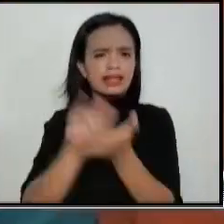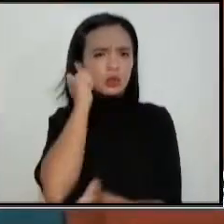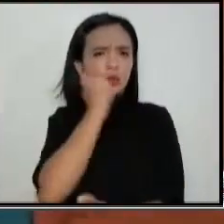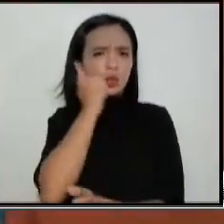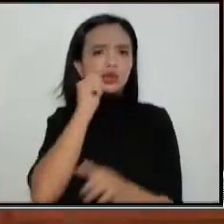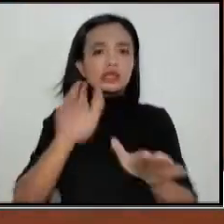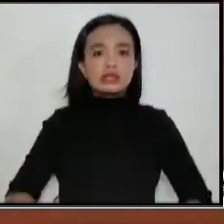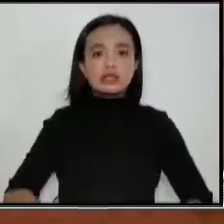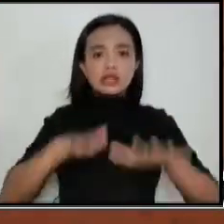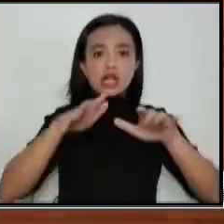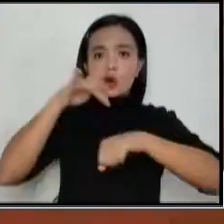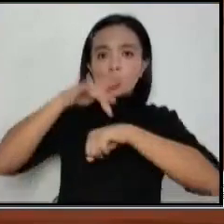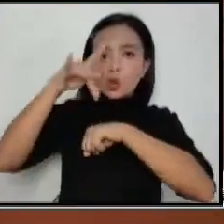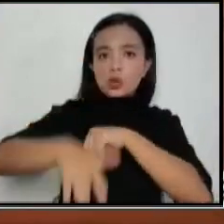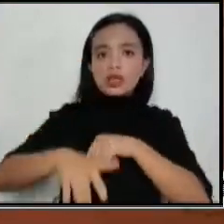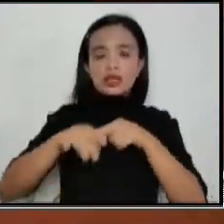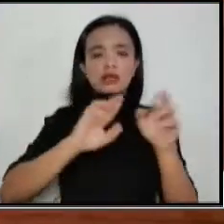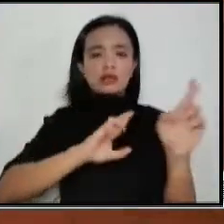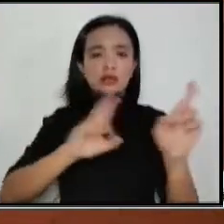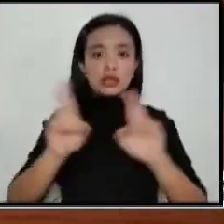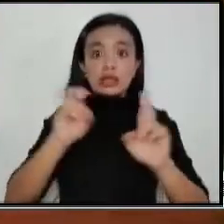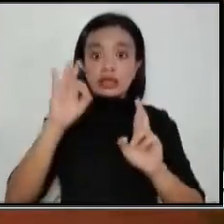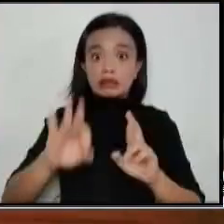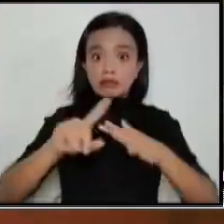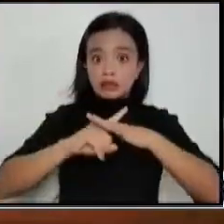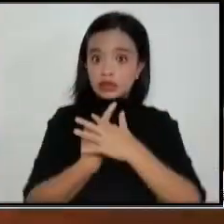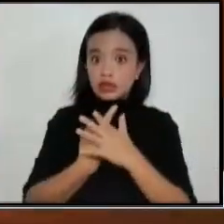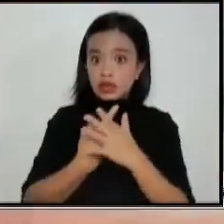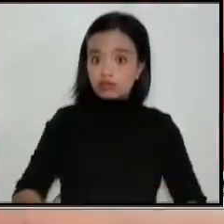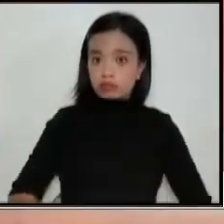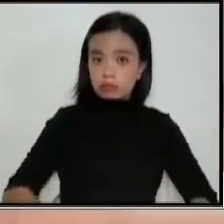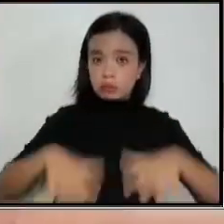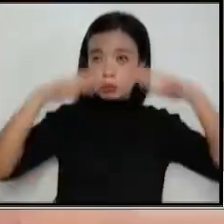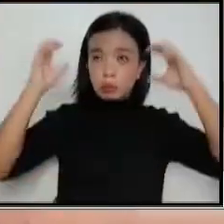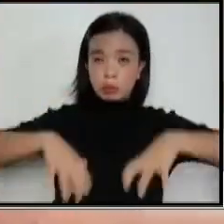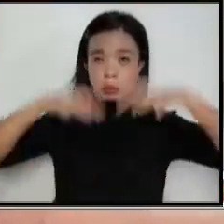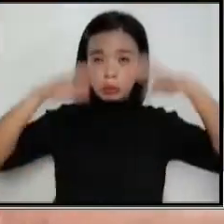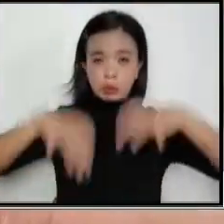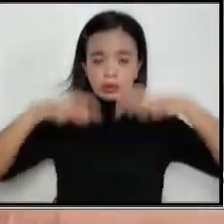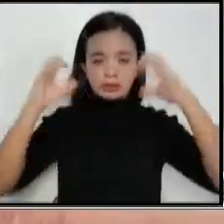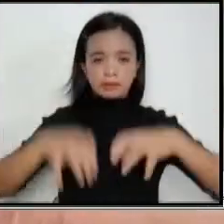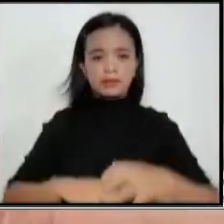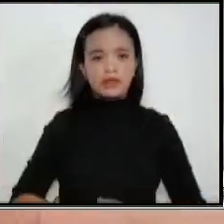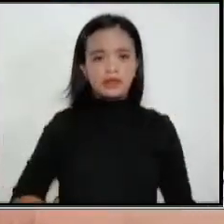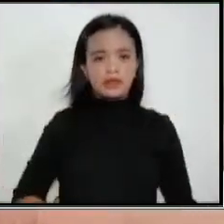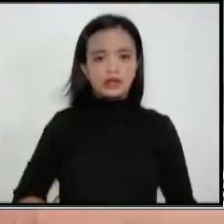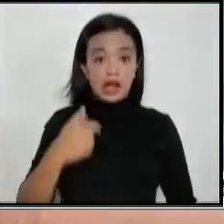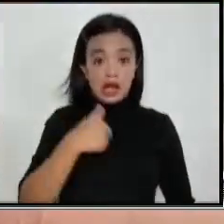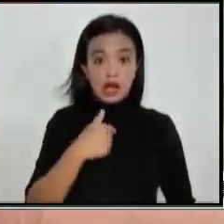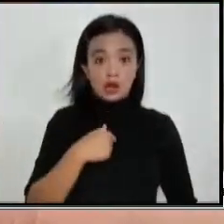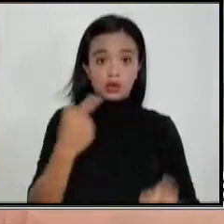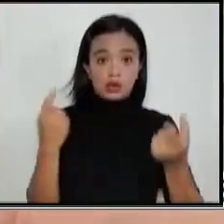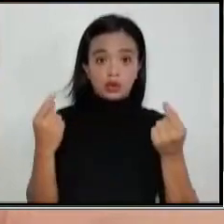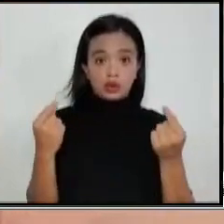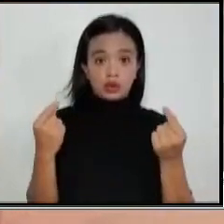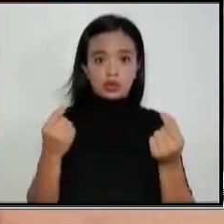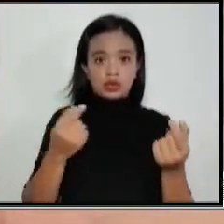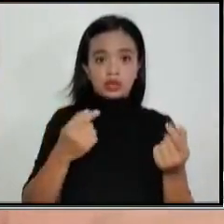naghahanda sakaling bumaha kapag nagsimula na ang mga malakas na pag-ulan. Inaakyat ko na yung unti-unti yung mga gamit